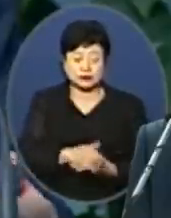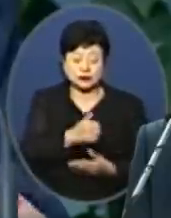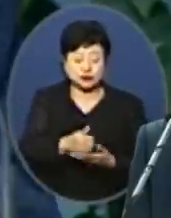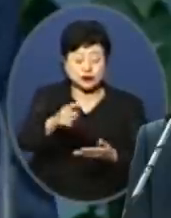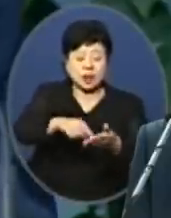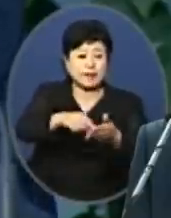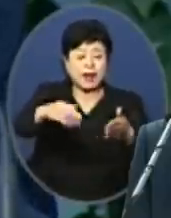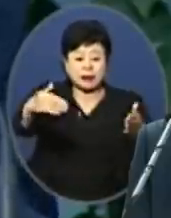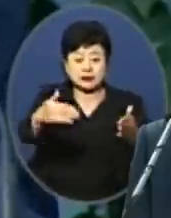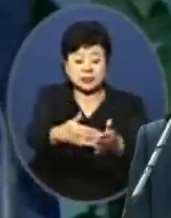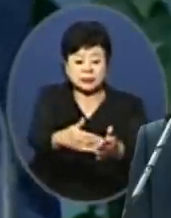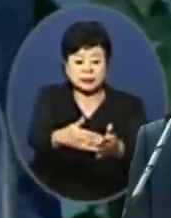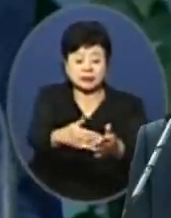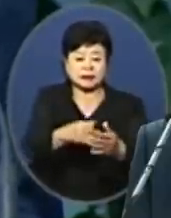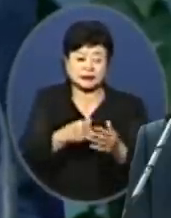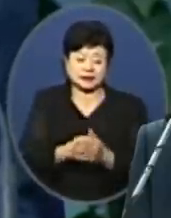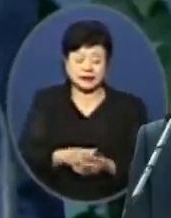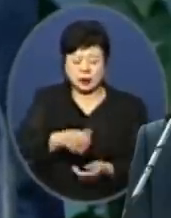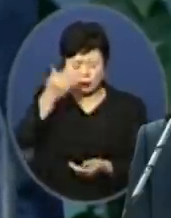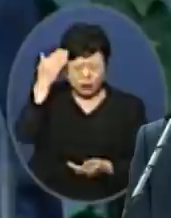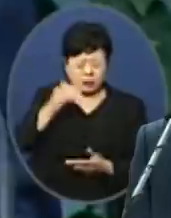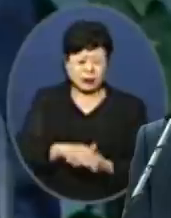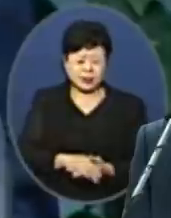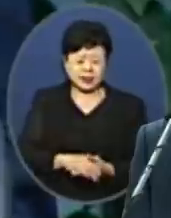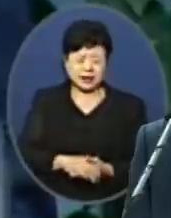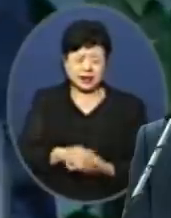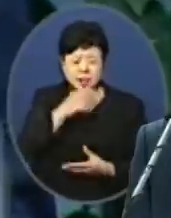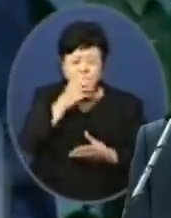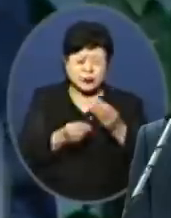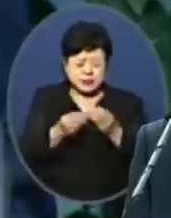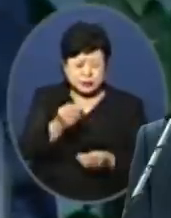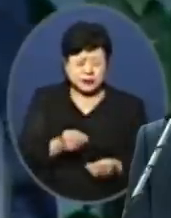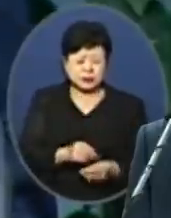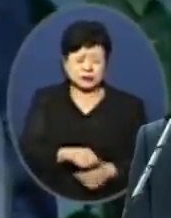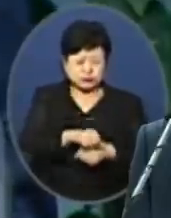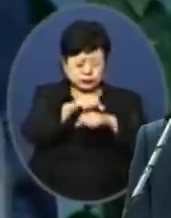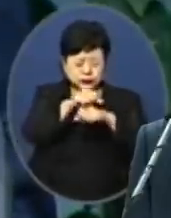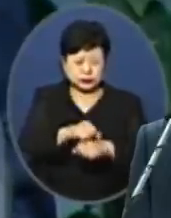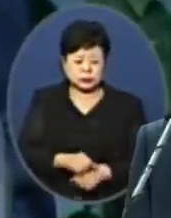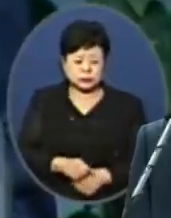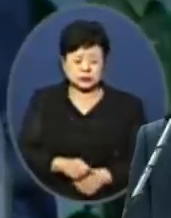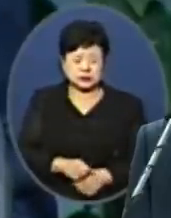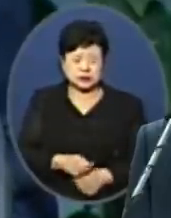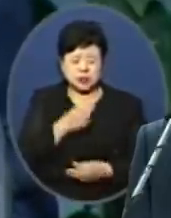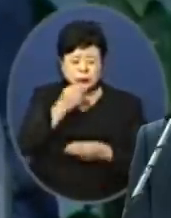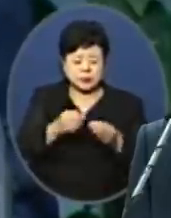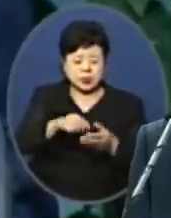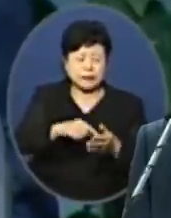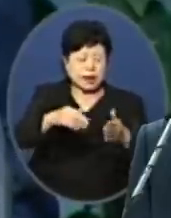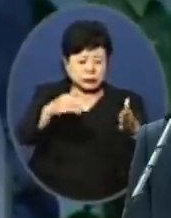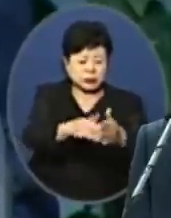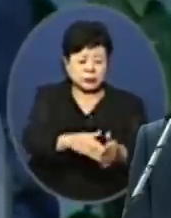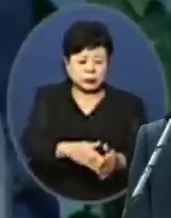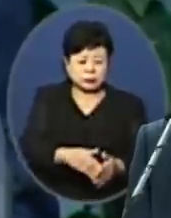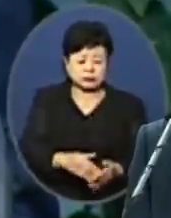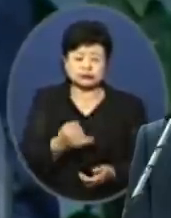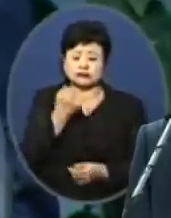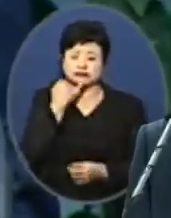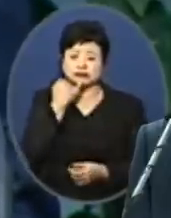주님이 갚아버리는데 뭐 과거에 아무리 빚을 많이 졌더라도 빚을 청산했으면 빚쟁이 아니잖아요.